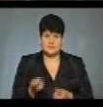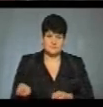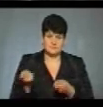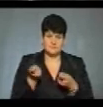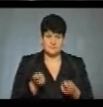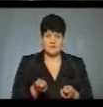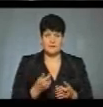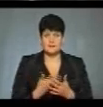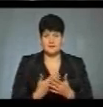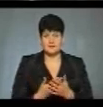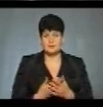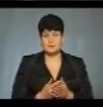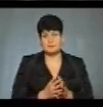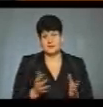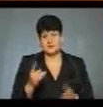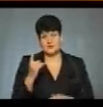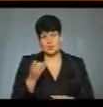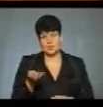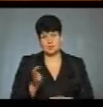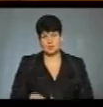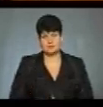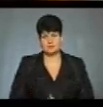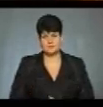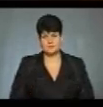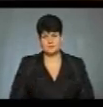Це більше сотні штук.